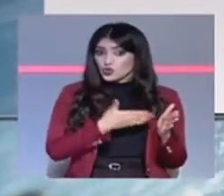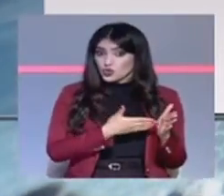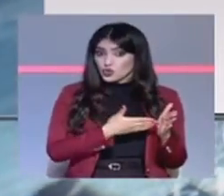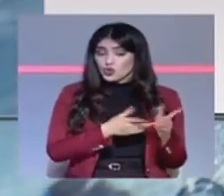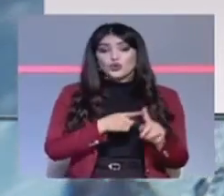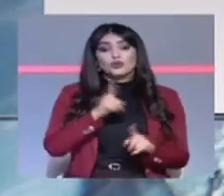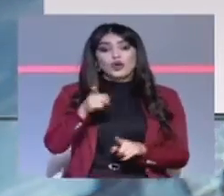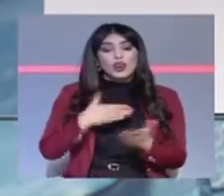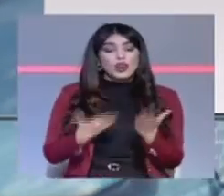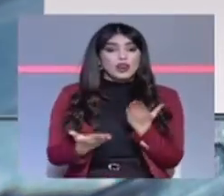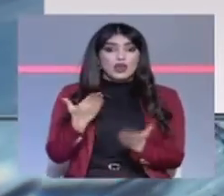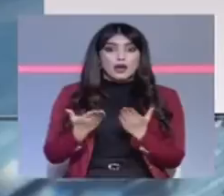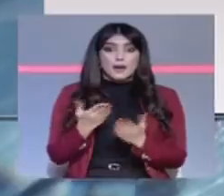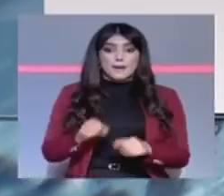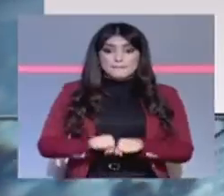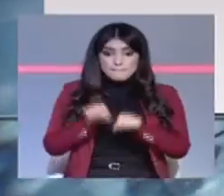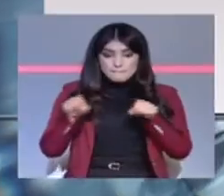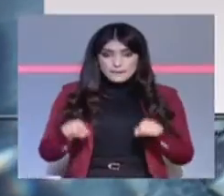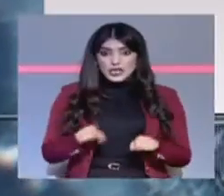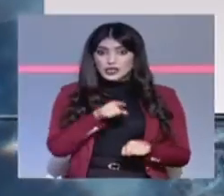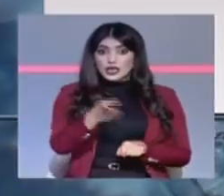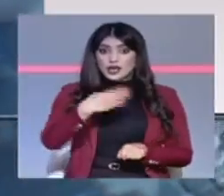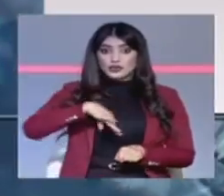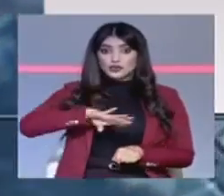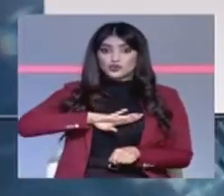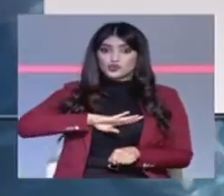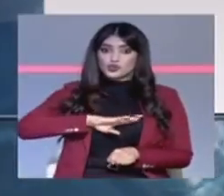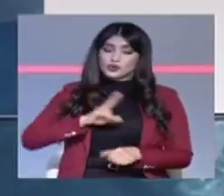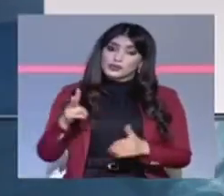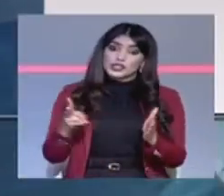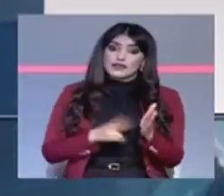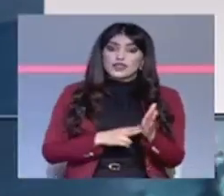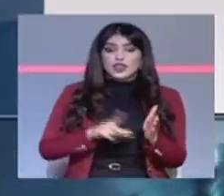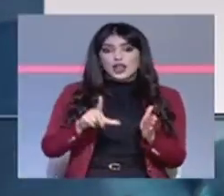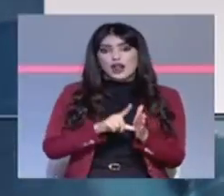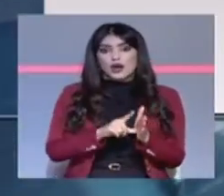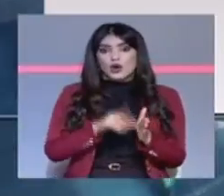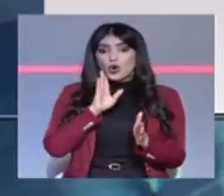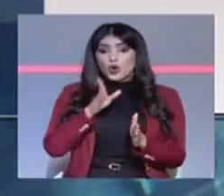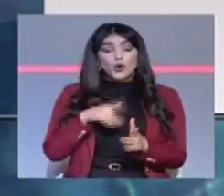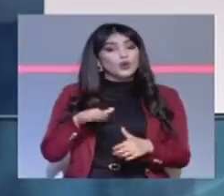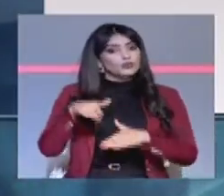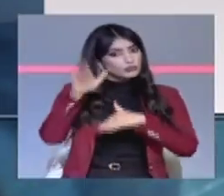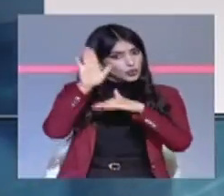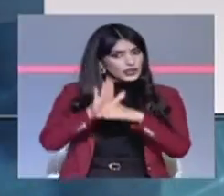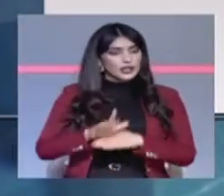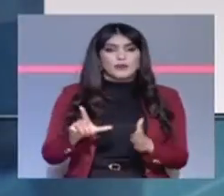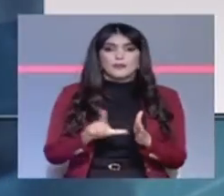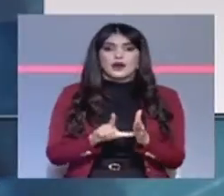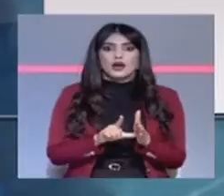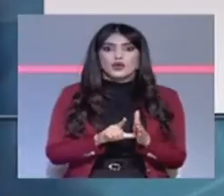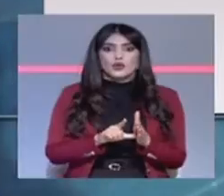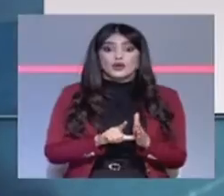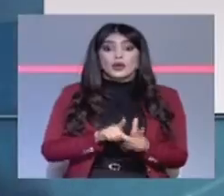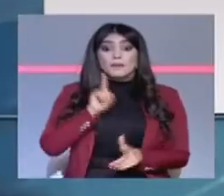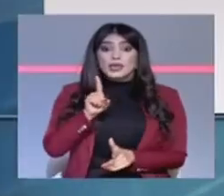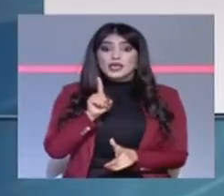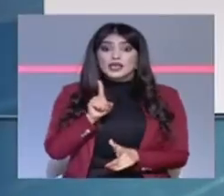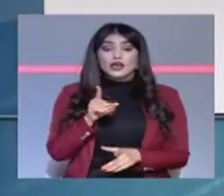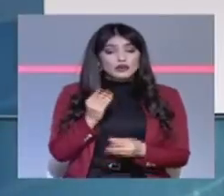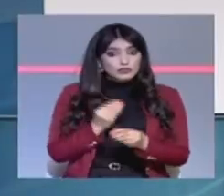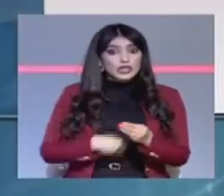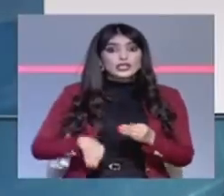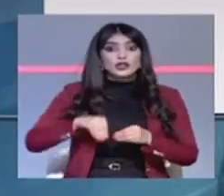للعداله من سلطه مخوله اساسا بانفاذ القوانين والسهر على احترامها ما من شانه ان يقود